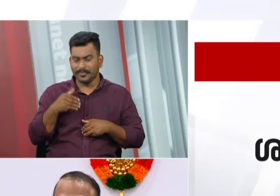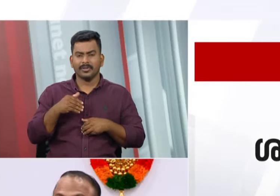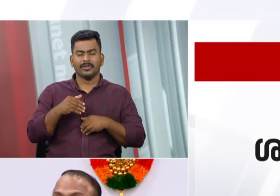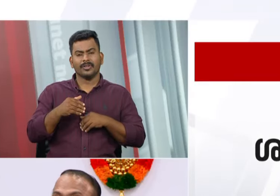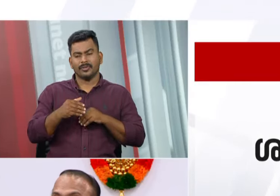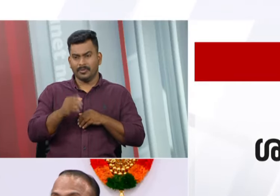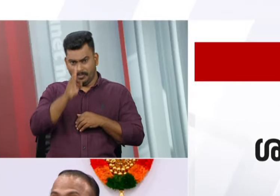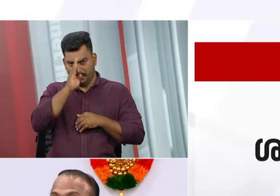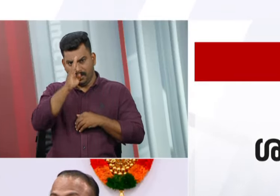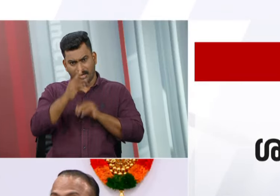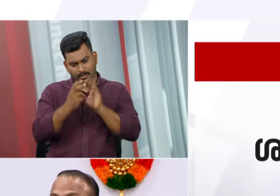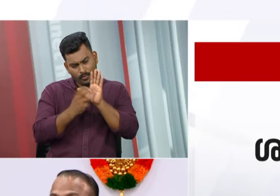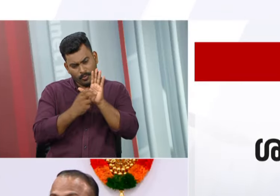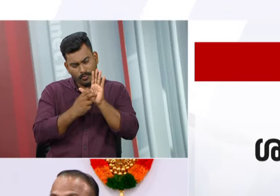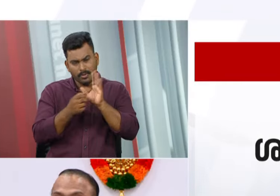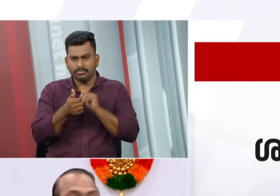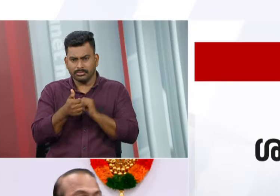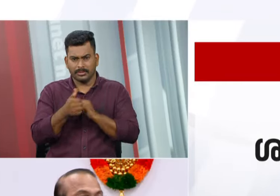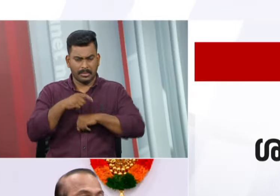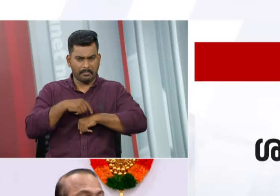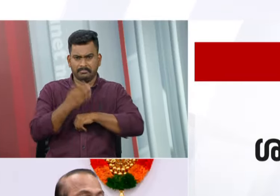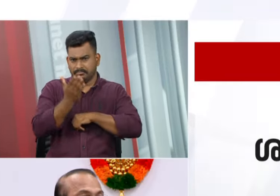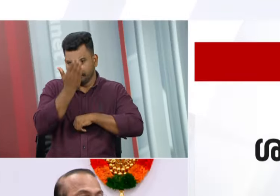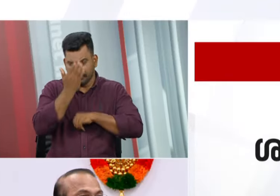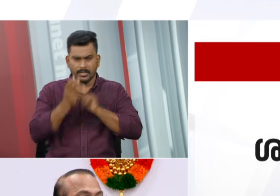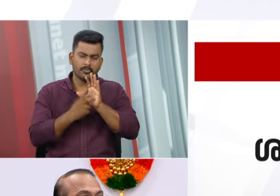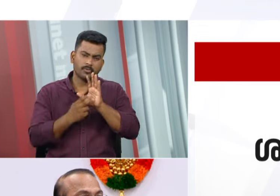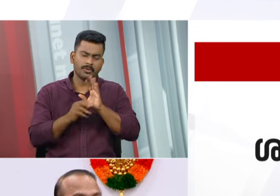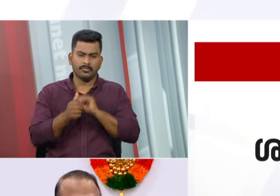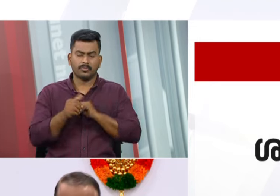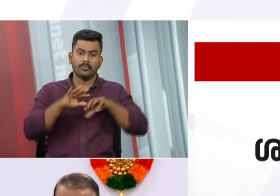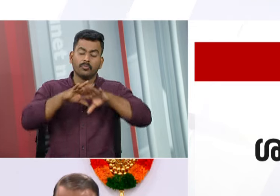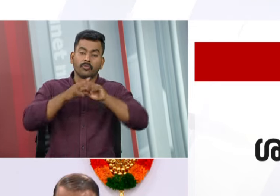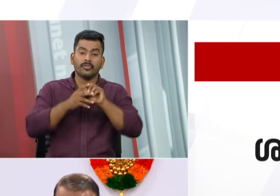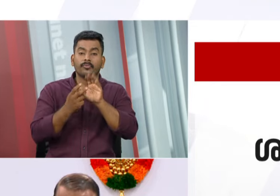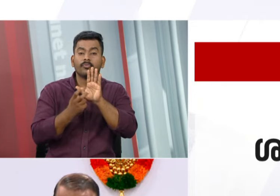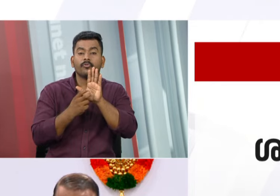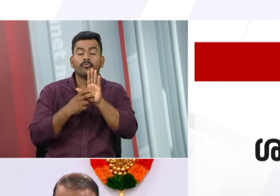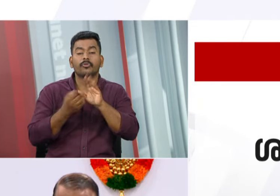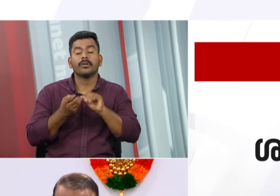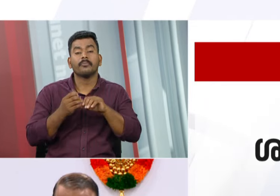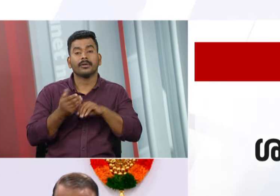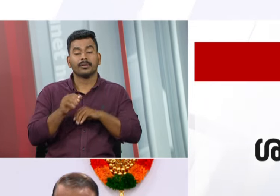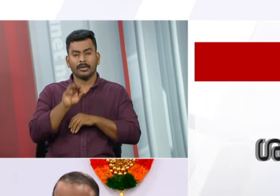സ്പോട്ട് ബുക്കിംഗ് എണ്ണം, മൊത്തം മണ്ഡലകാലത്ത് സ്പോട്ട് ബുക്കിംഗ് ചെയ്തവരുടെ എണ്ണം